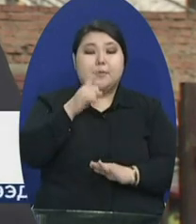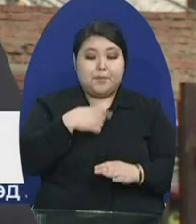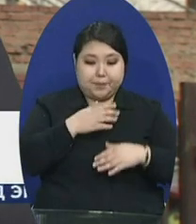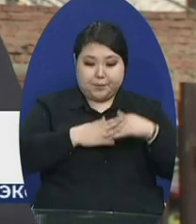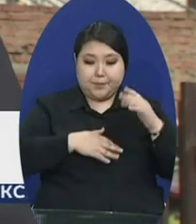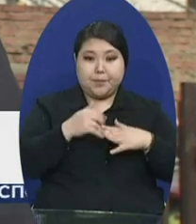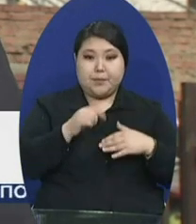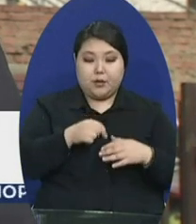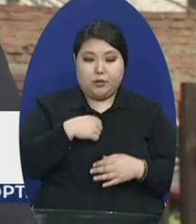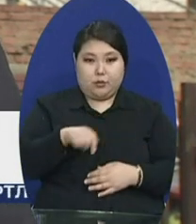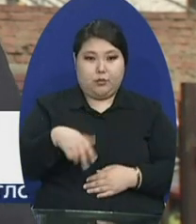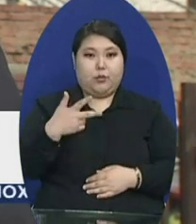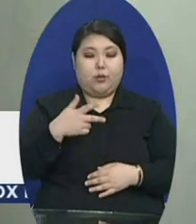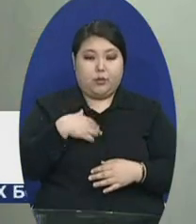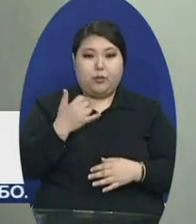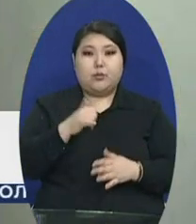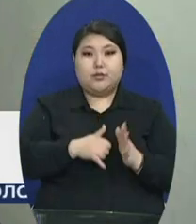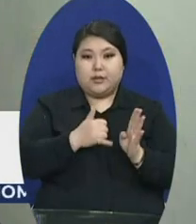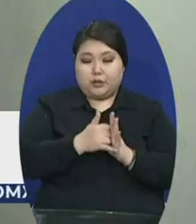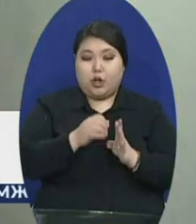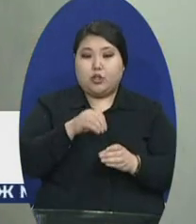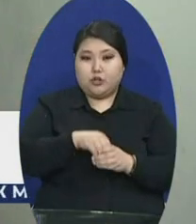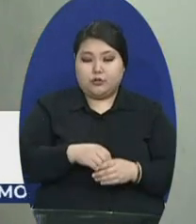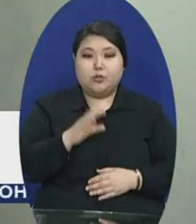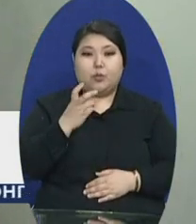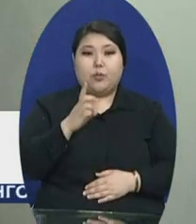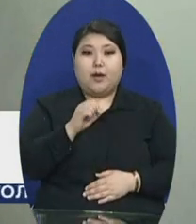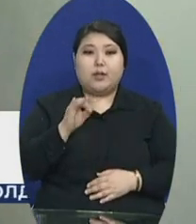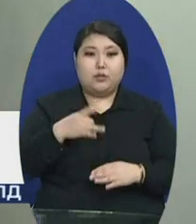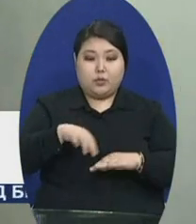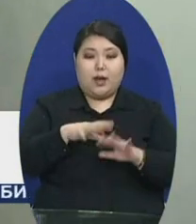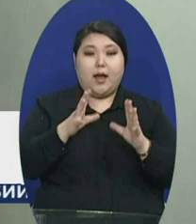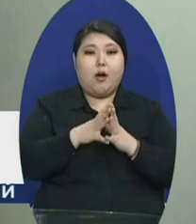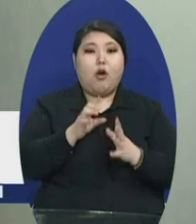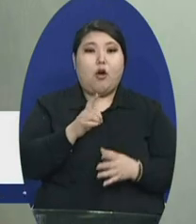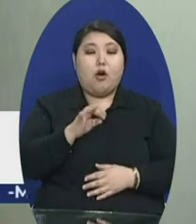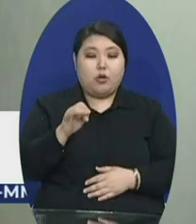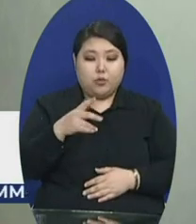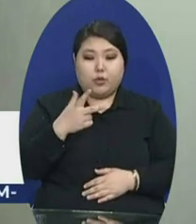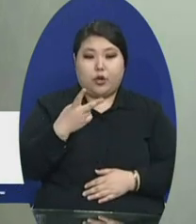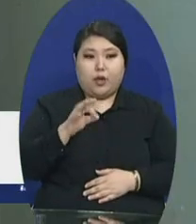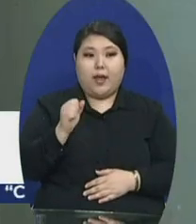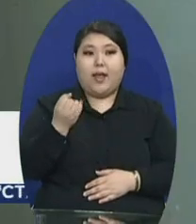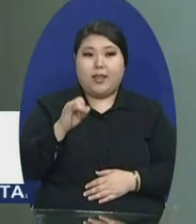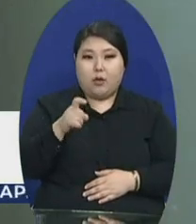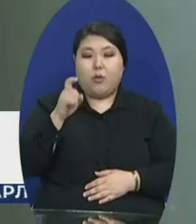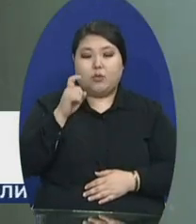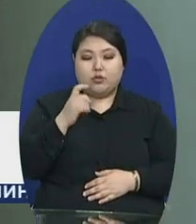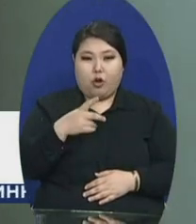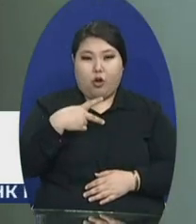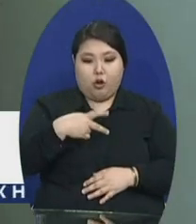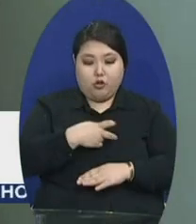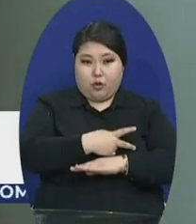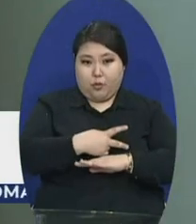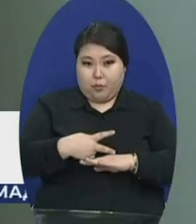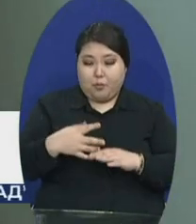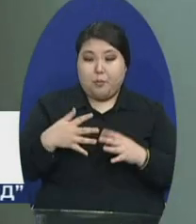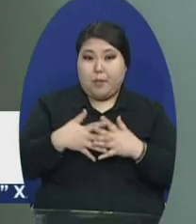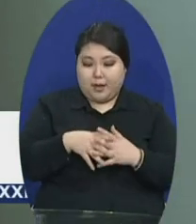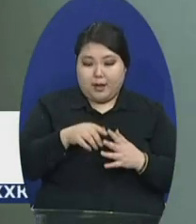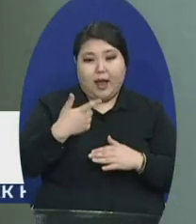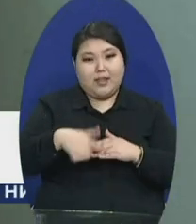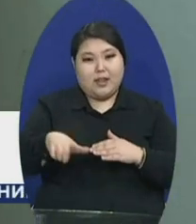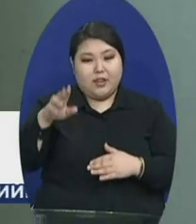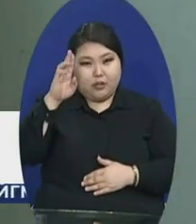одоо энэ жилийн 3-р үйлрэл рүү орно. Сүхбаатар дүүргийн 10-р хороонд байрлах 320 айлын хуучны 2 давхар орон сууц